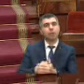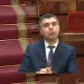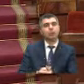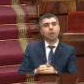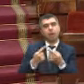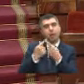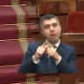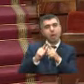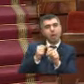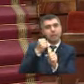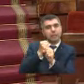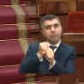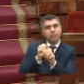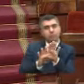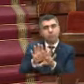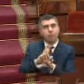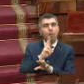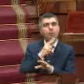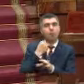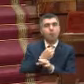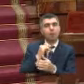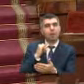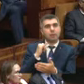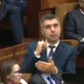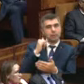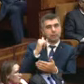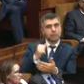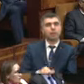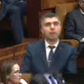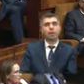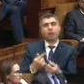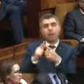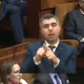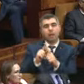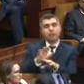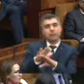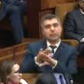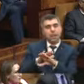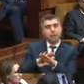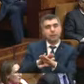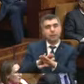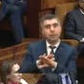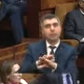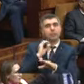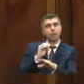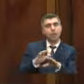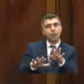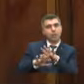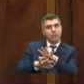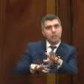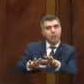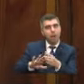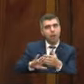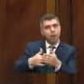الاجتماعي للحكومة من خلال استمرارها في إعطاء الأولوية الكبرى للسياسة الاجتماعية كما أوضحت ذلك، والقطاعات الاجتماعية